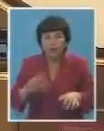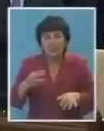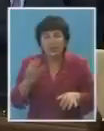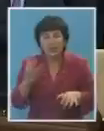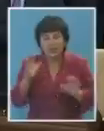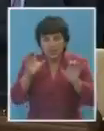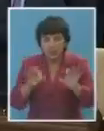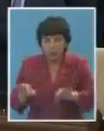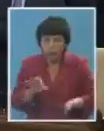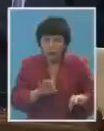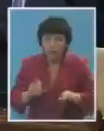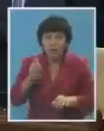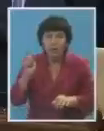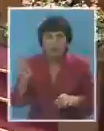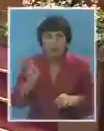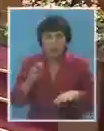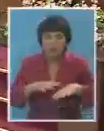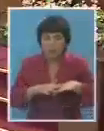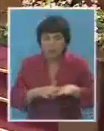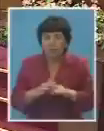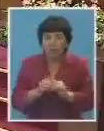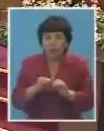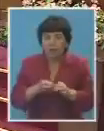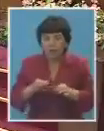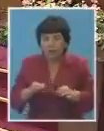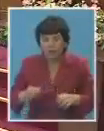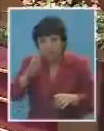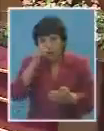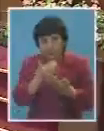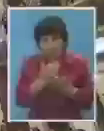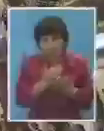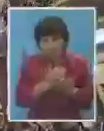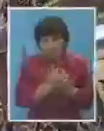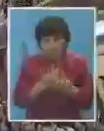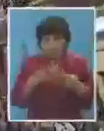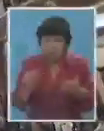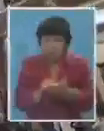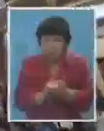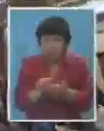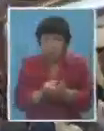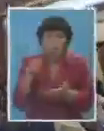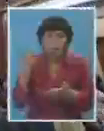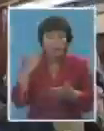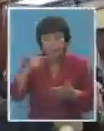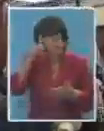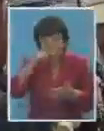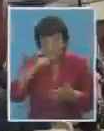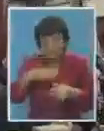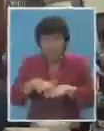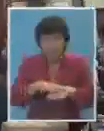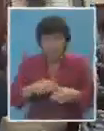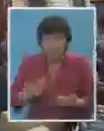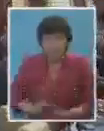заң жобасы бар. Олар экономикалық және индустриялық аймақтар туралы, мемлекеттік статистика және өзге де құжаттар. Президенттің қазақстандықтардың өмір